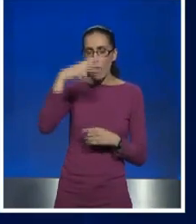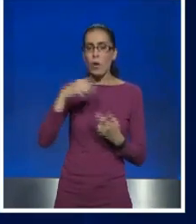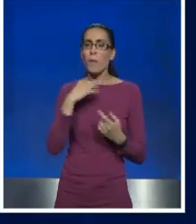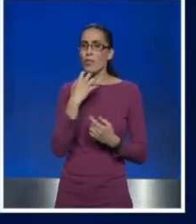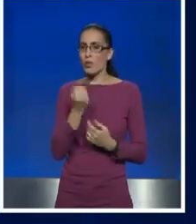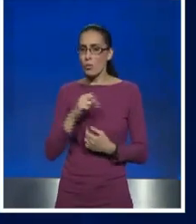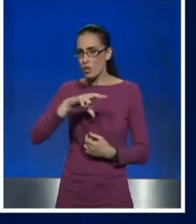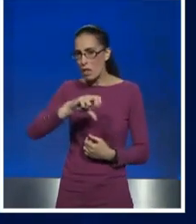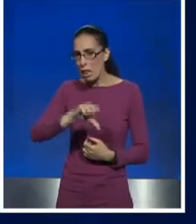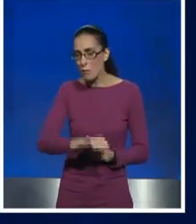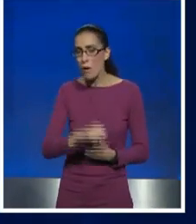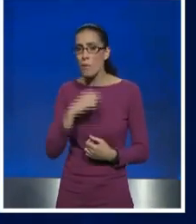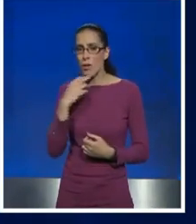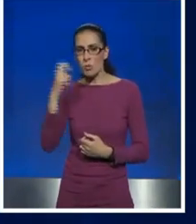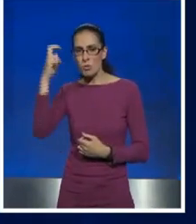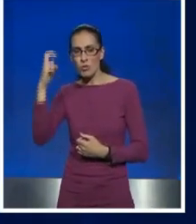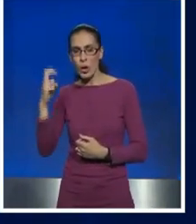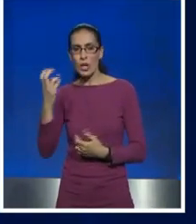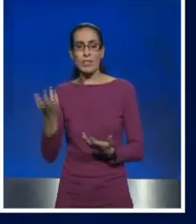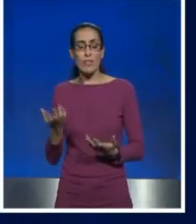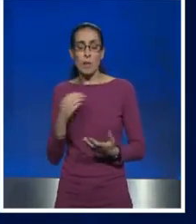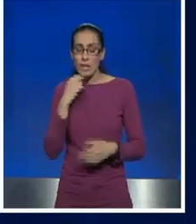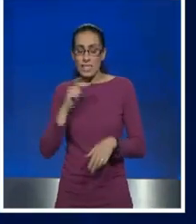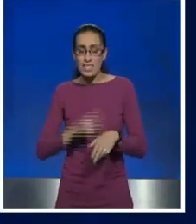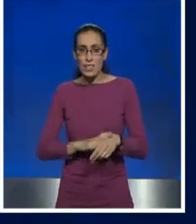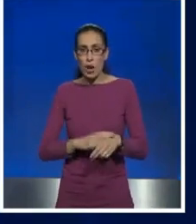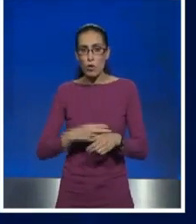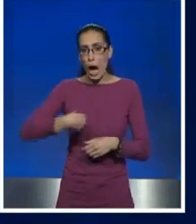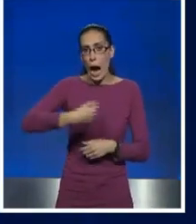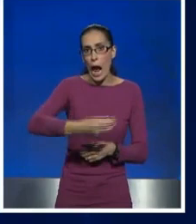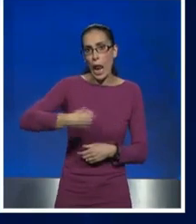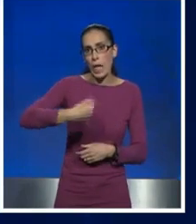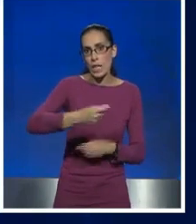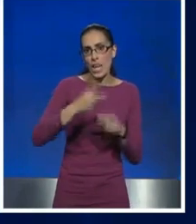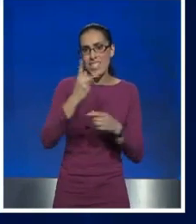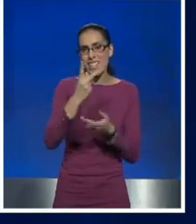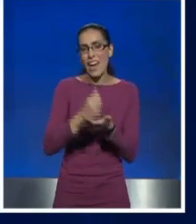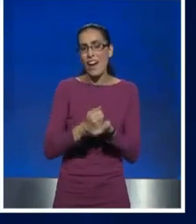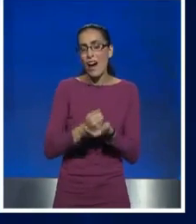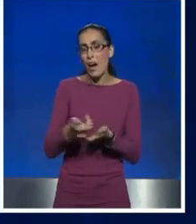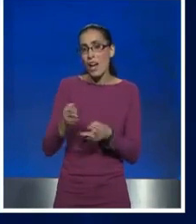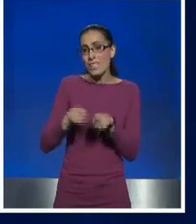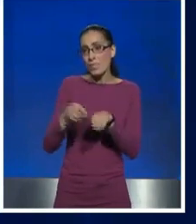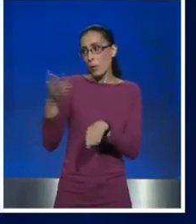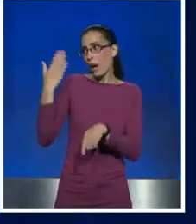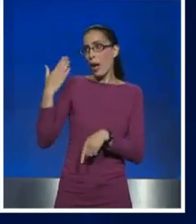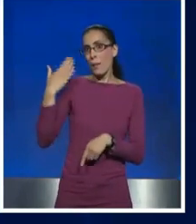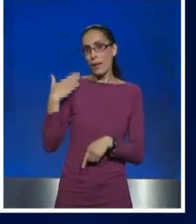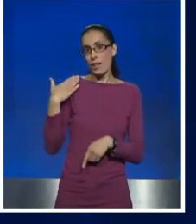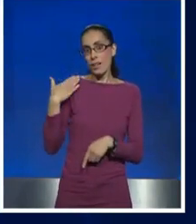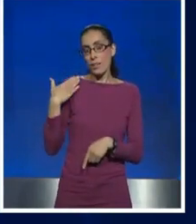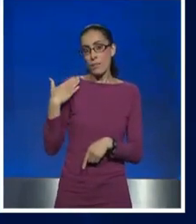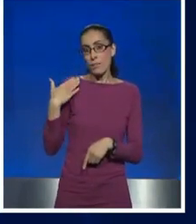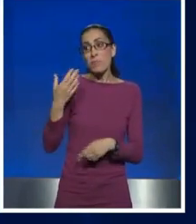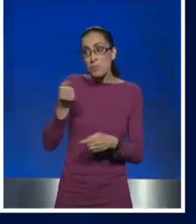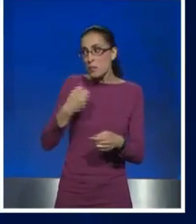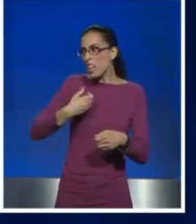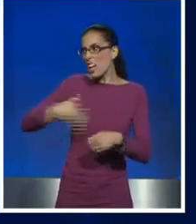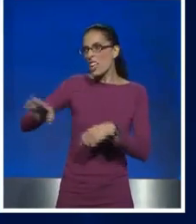dranaċ. Għax ba paqawx jaffordjaw iħalsu r-renta pal-qabel u għedin jispiċċaw zgumbrati